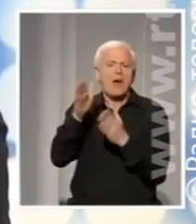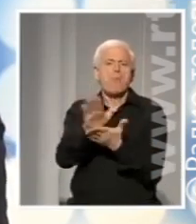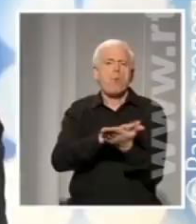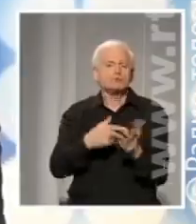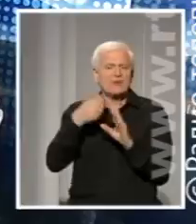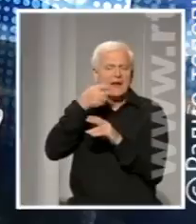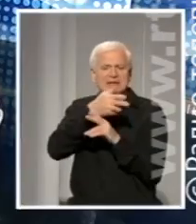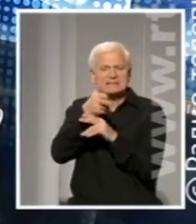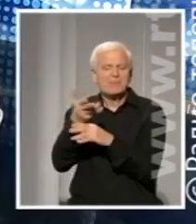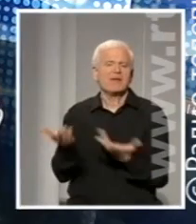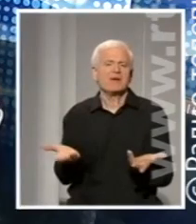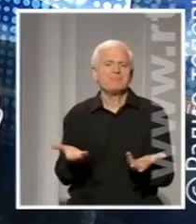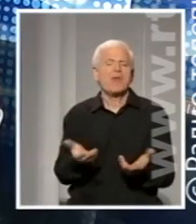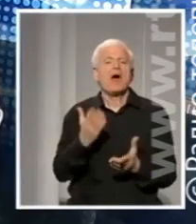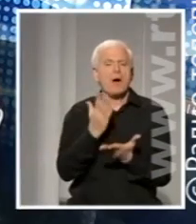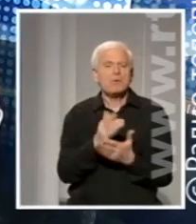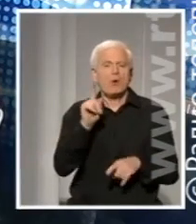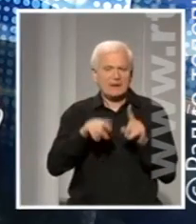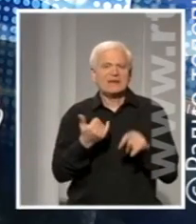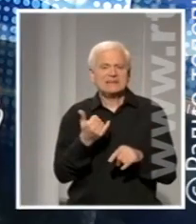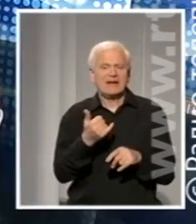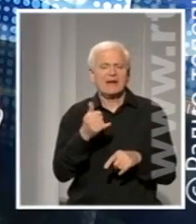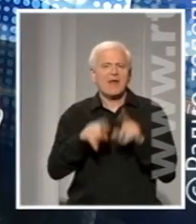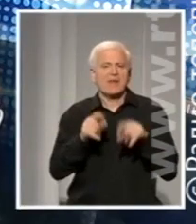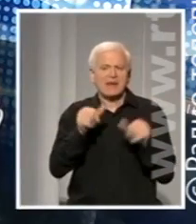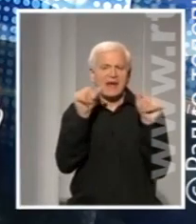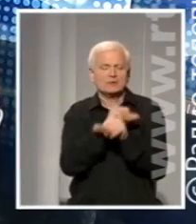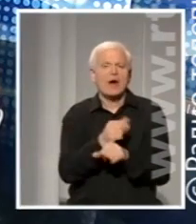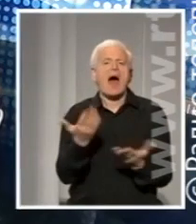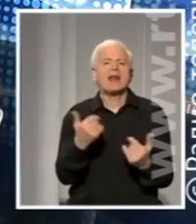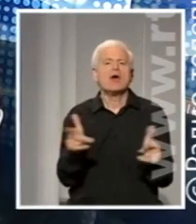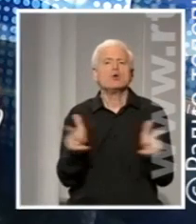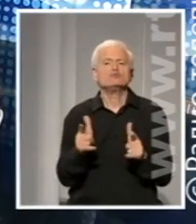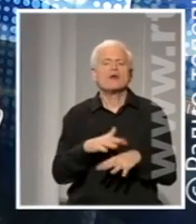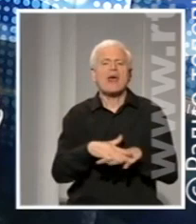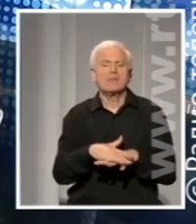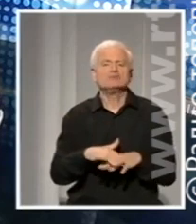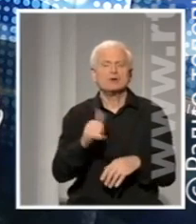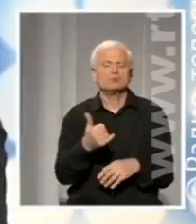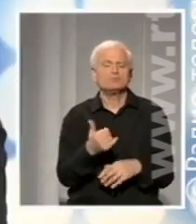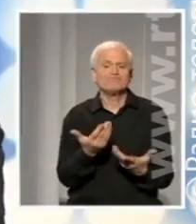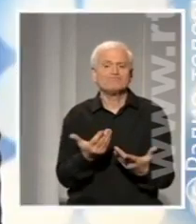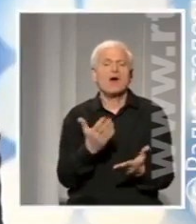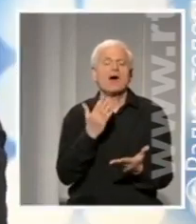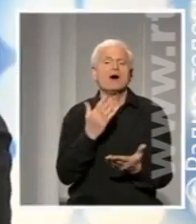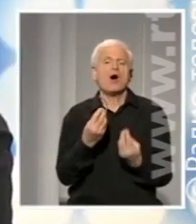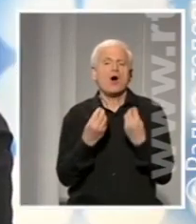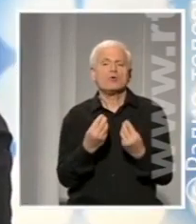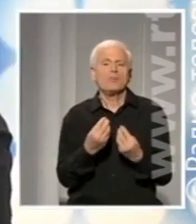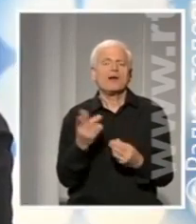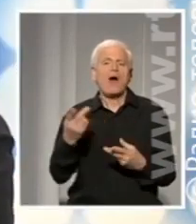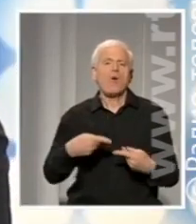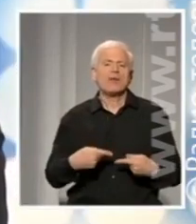da, bilo je nekih grešaka. Društvene mreže su jako pogodne inače za plasiranje